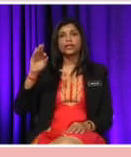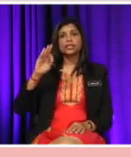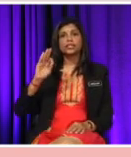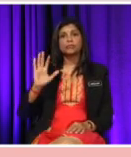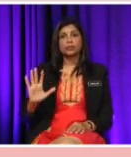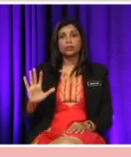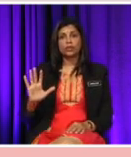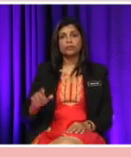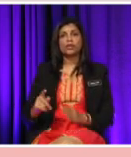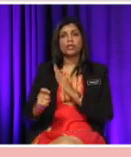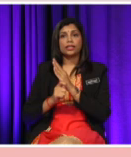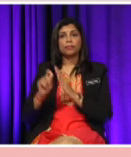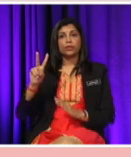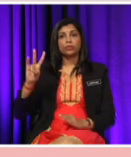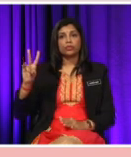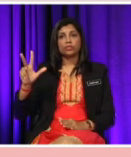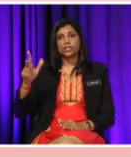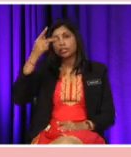+ 273